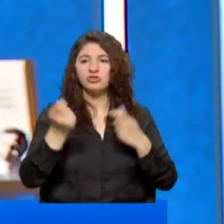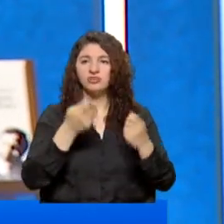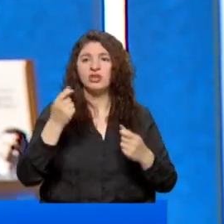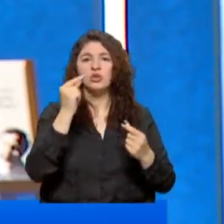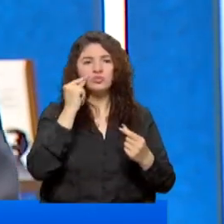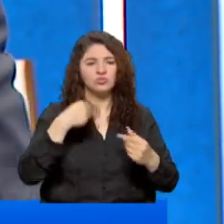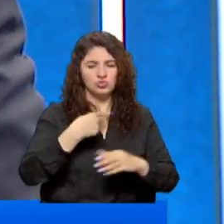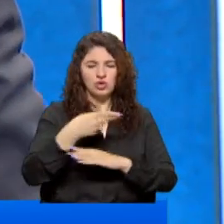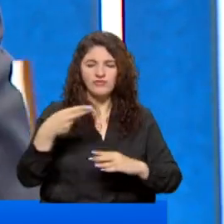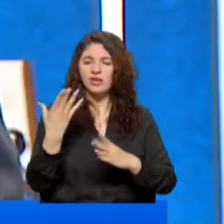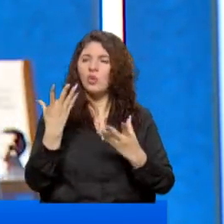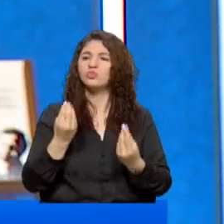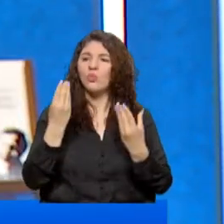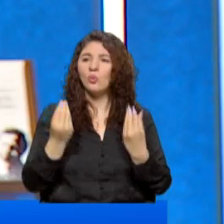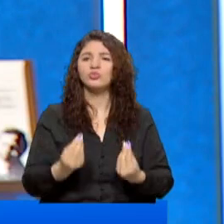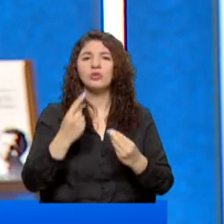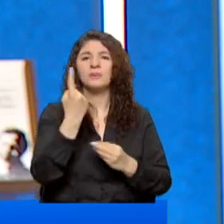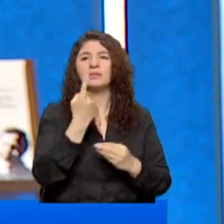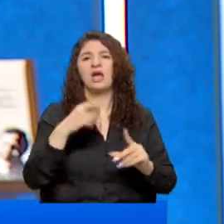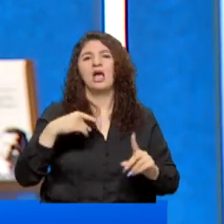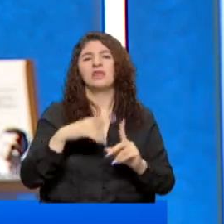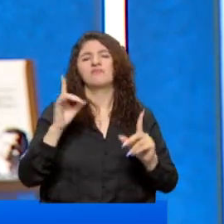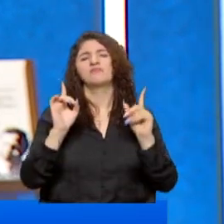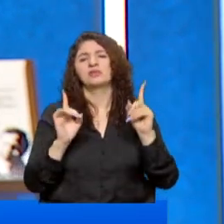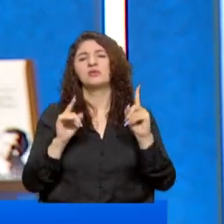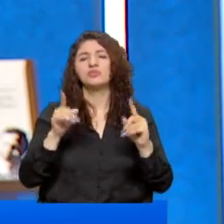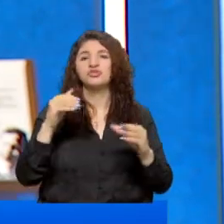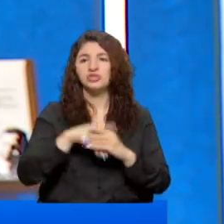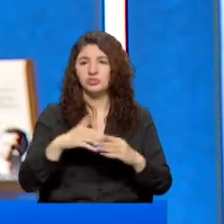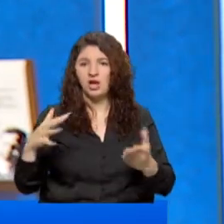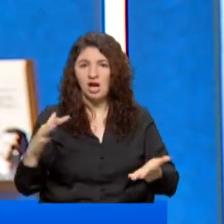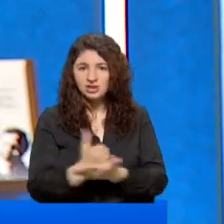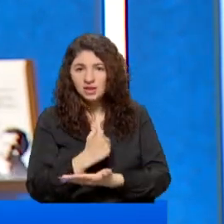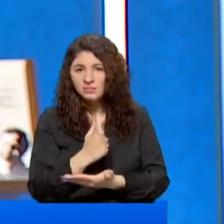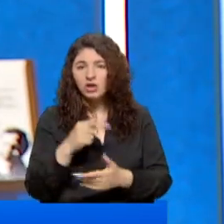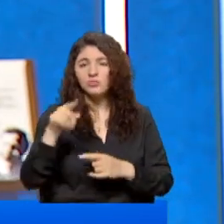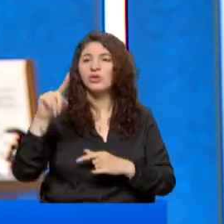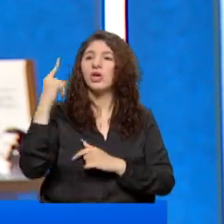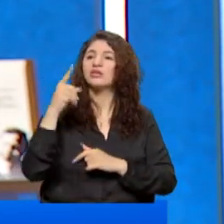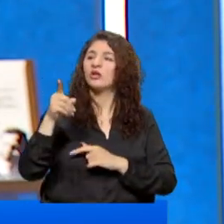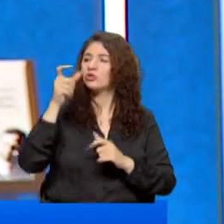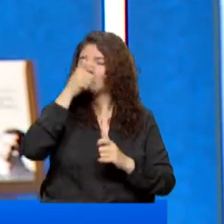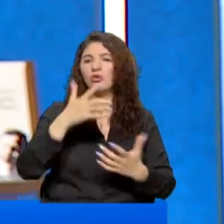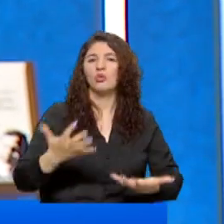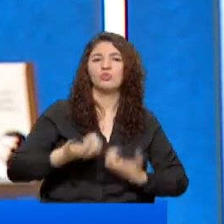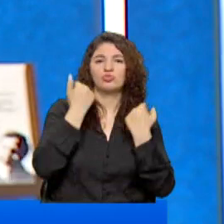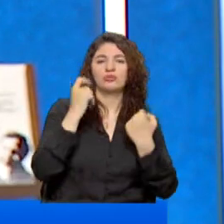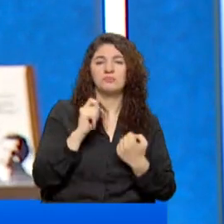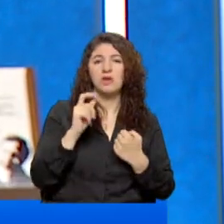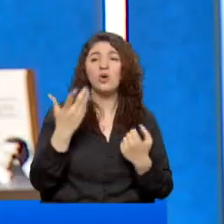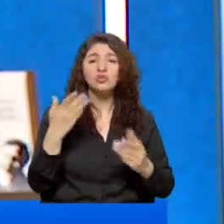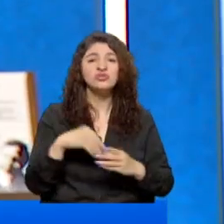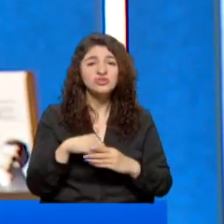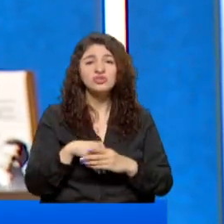alan sıfatı mız ünvanımız ne olursa olsun Bir Tek hedefimiz var bu seçimi kazanmak bu iktidar ülkeyi Kurtarmak Onun